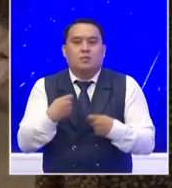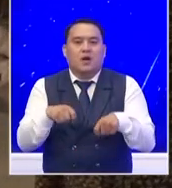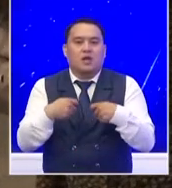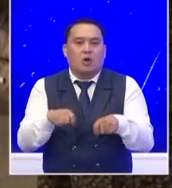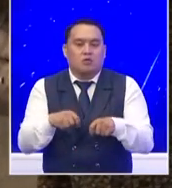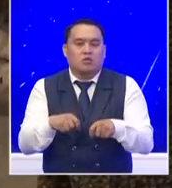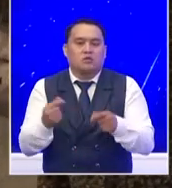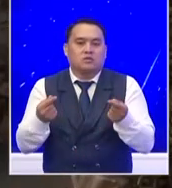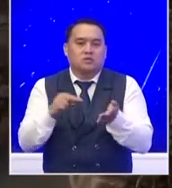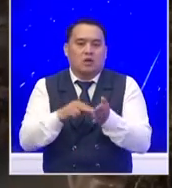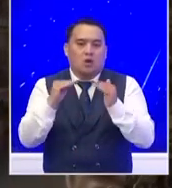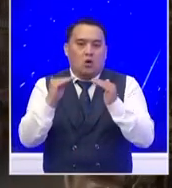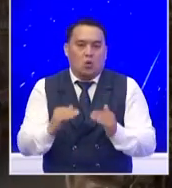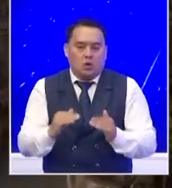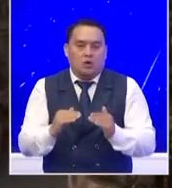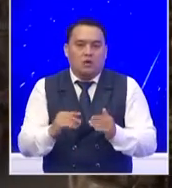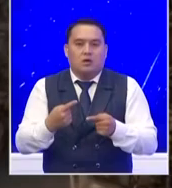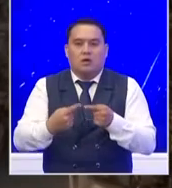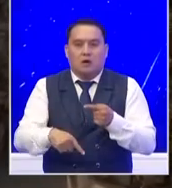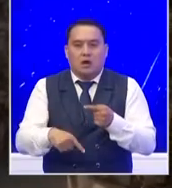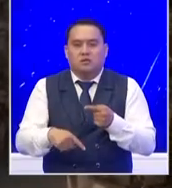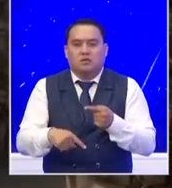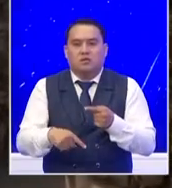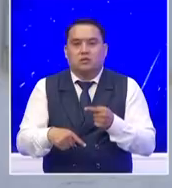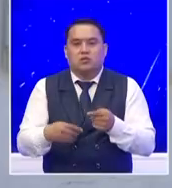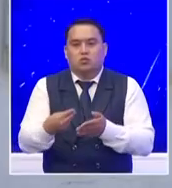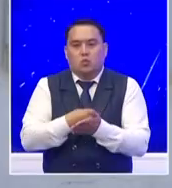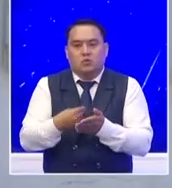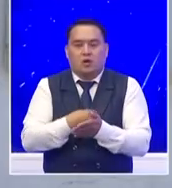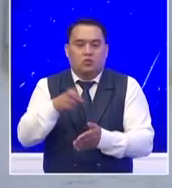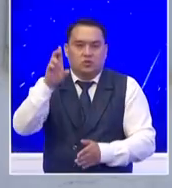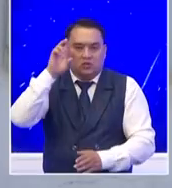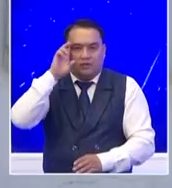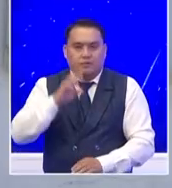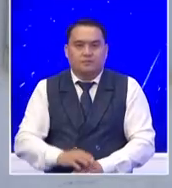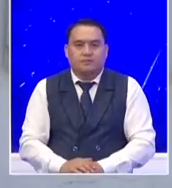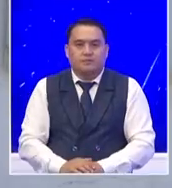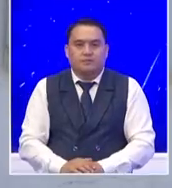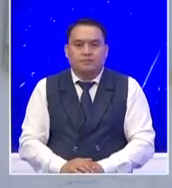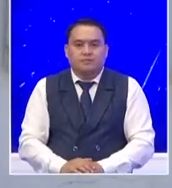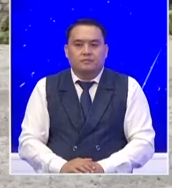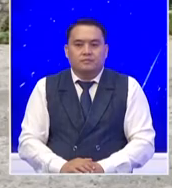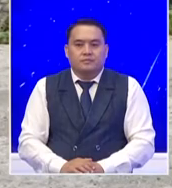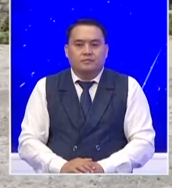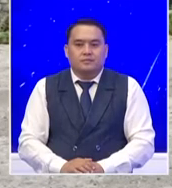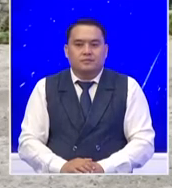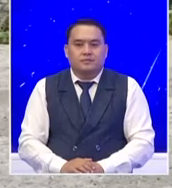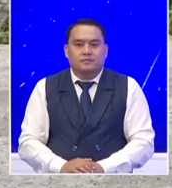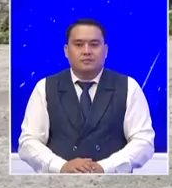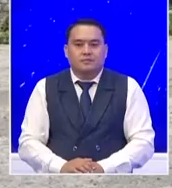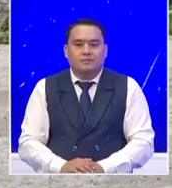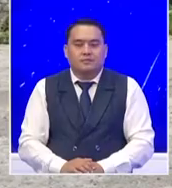пекарен значительно ниже закупочной. Разница в стоимости продукта субсидируется государством. Кульмира Тимиргалиева, Мадиб Байбусынов, Степан